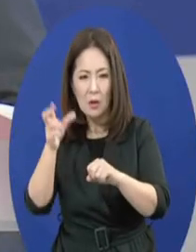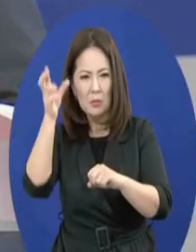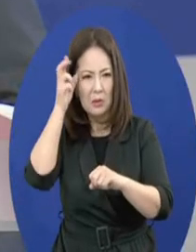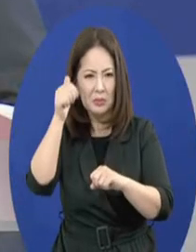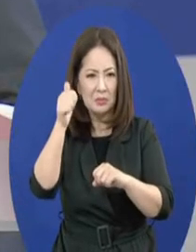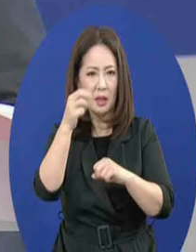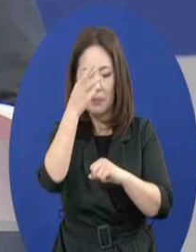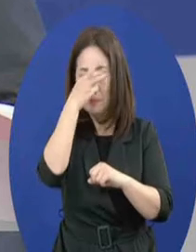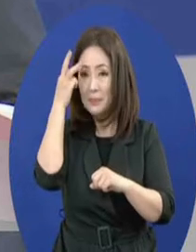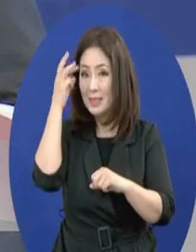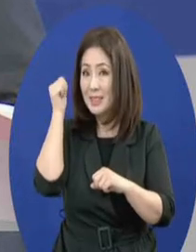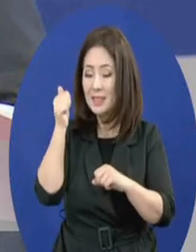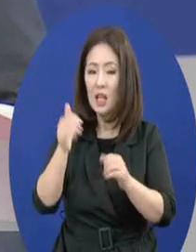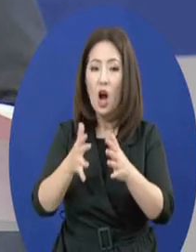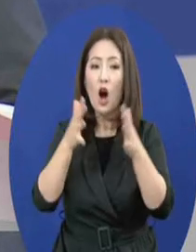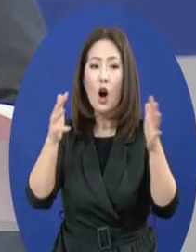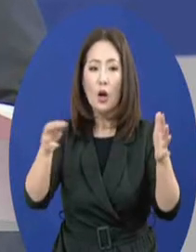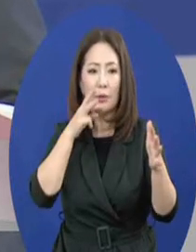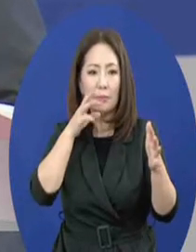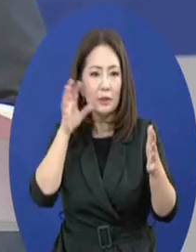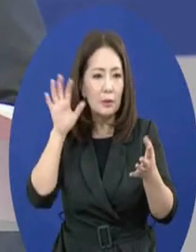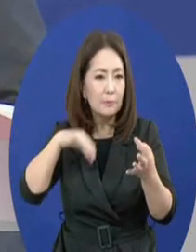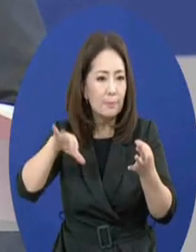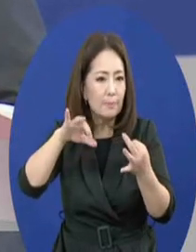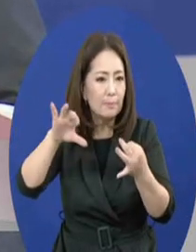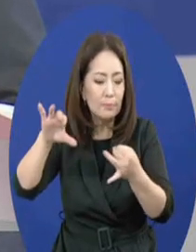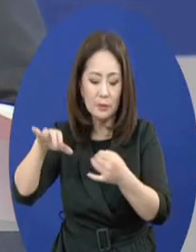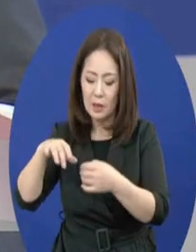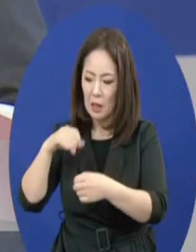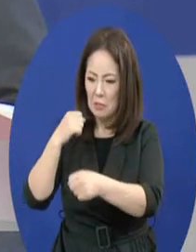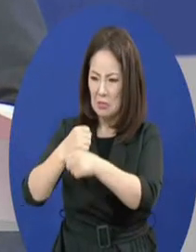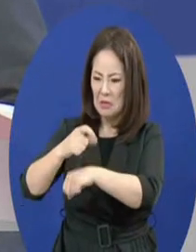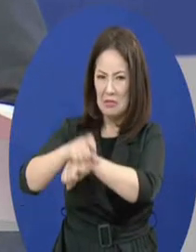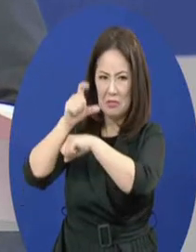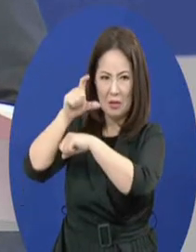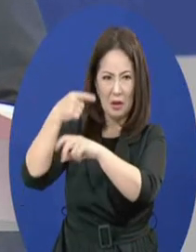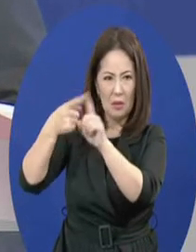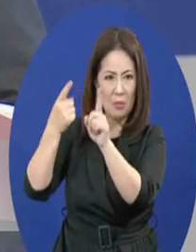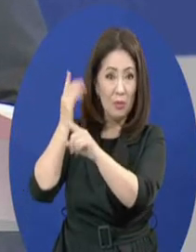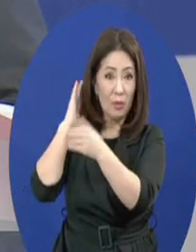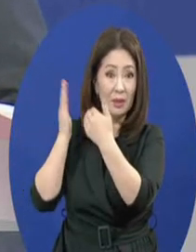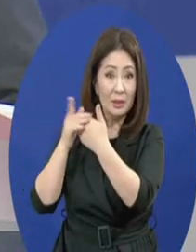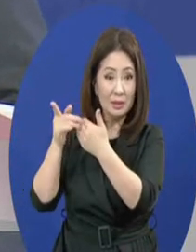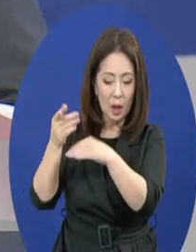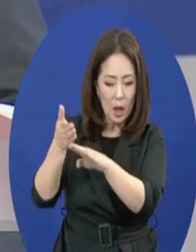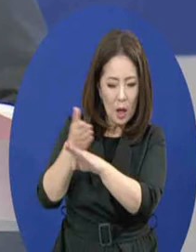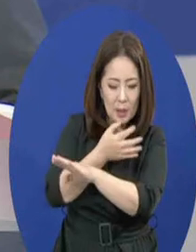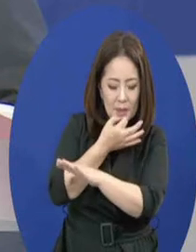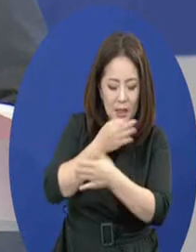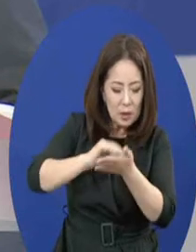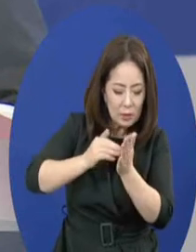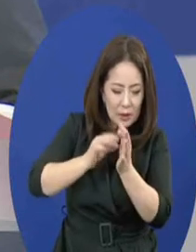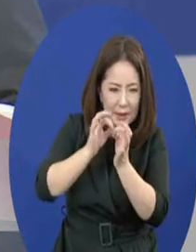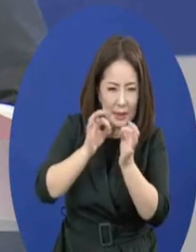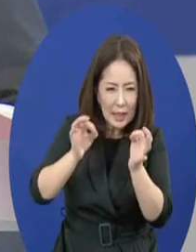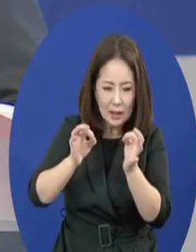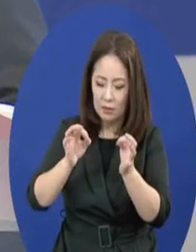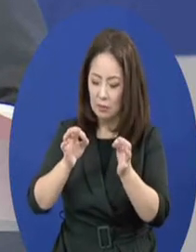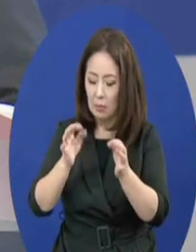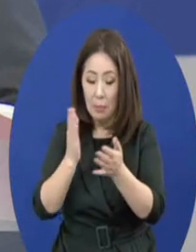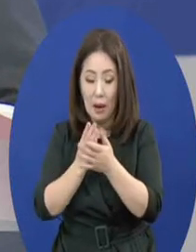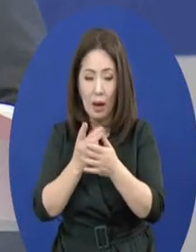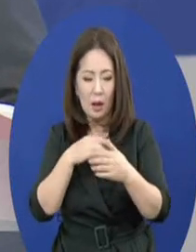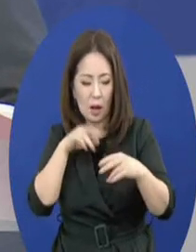тусгай мэдлэгтэй өргөн хэмжээний мэдээлэл бүхий албан тушаалтнууд үлдэх тул тэдний уурчлалын төлөвлөж нарийн тооцоолж үйлцэн гэмтрийг